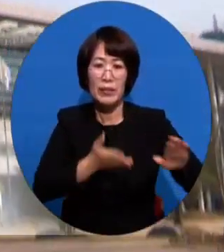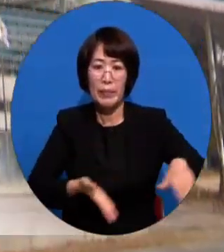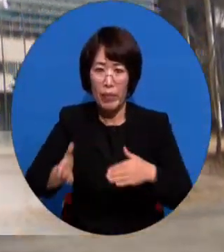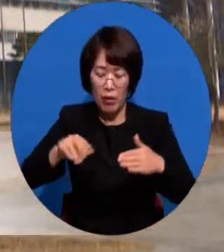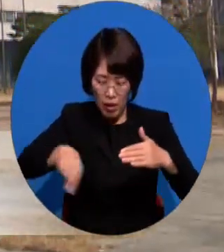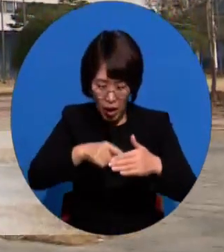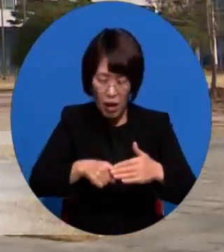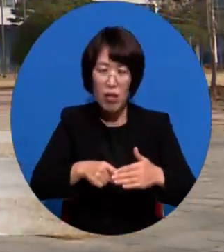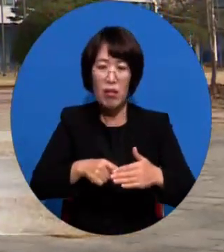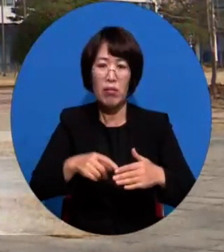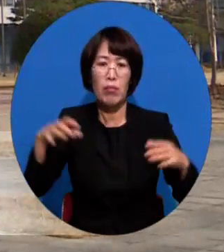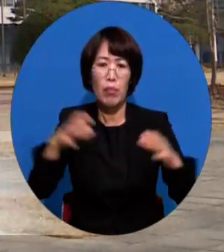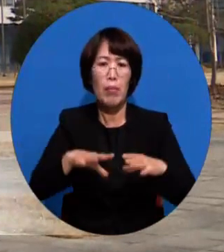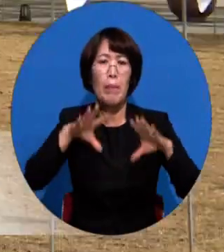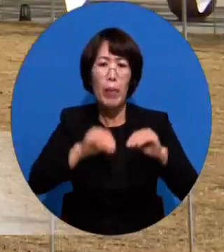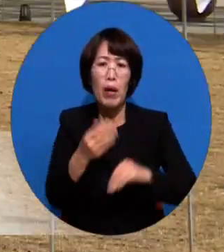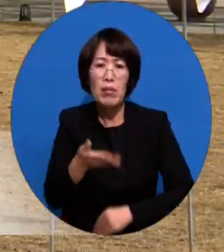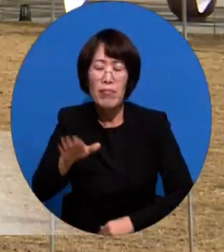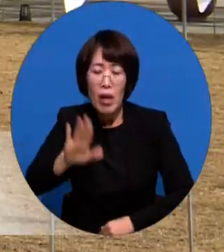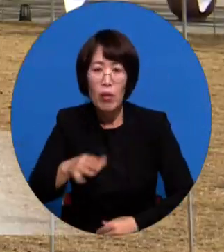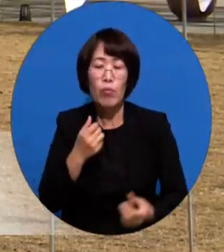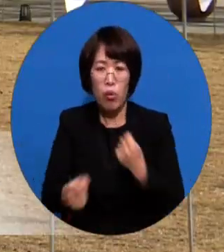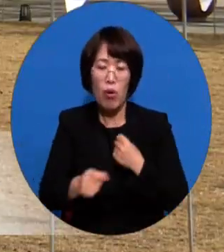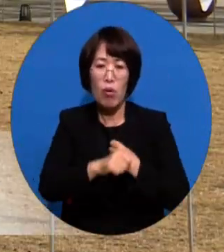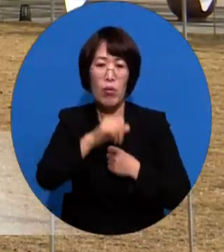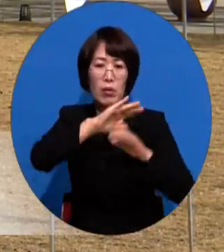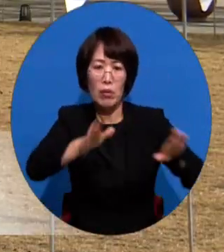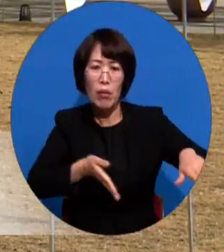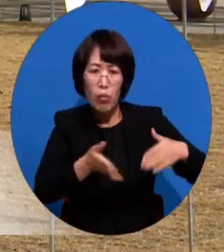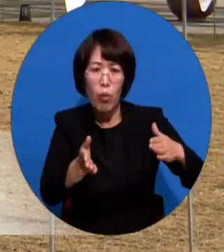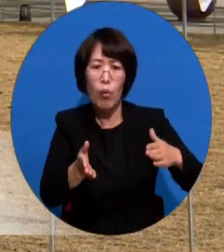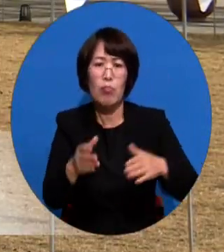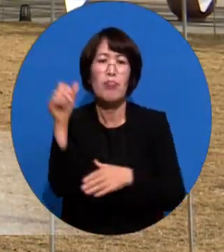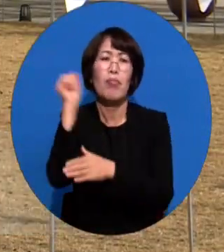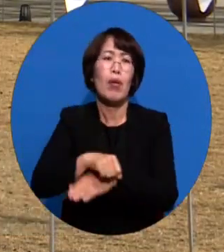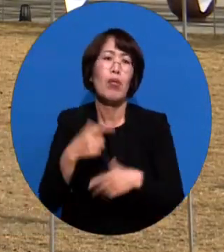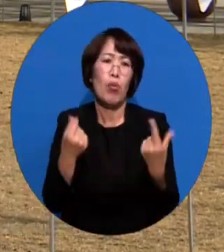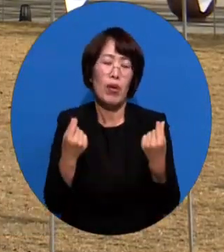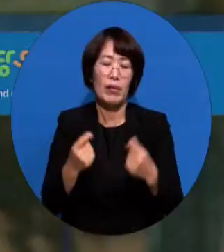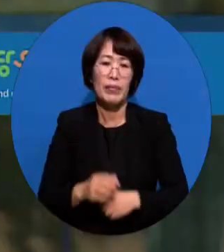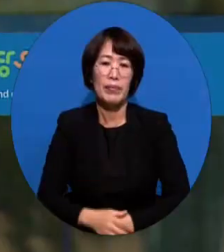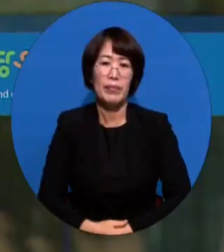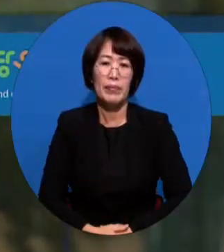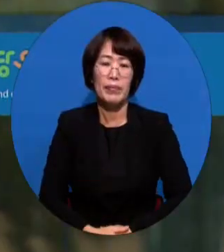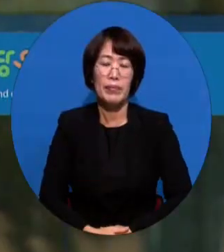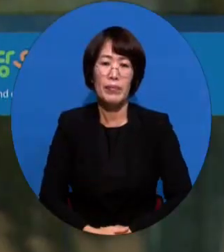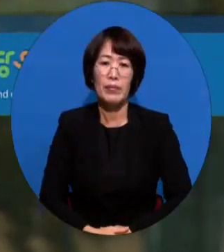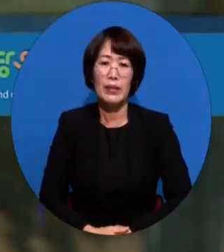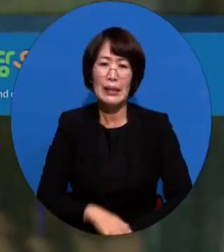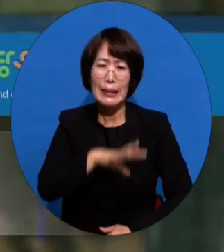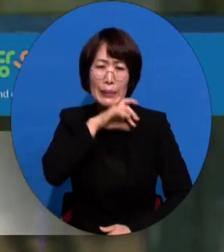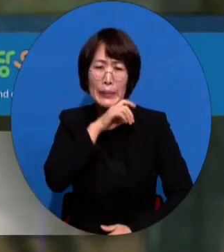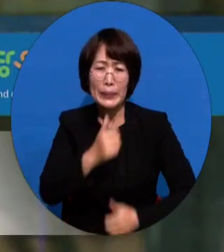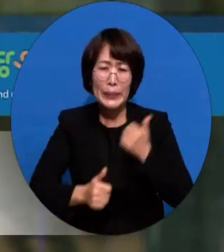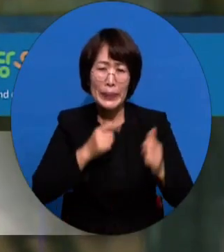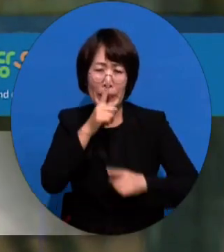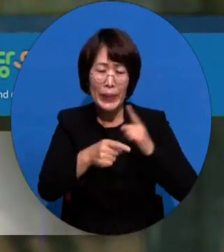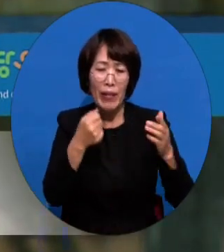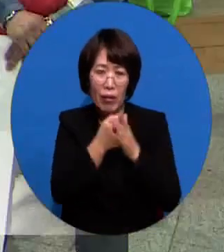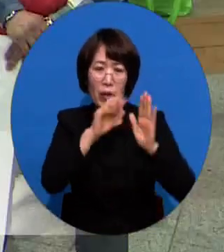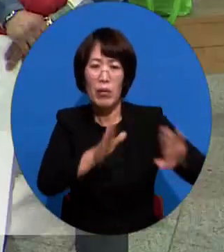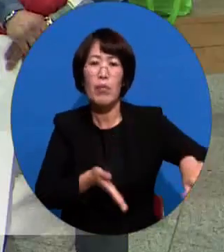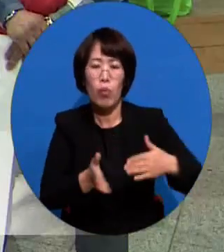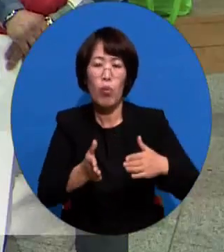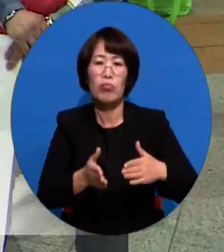집회가 금지돼 있지만 전라남도가 찬성 측의 집회를 사실상 허용했기 때문입니다. 항의가 이어지자 결국